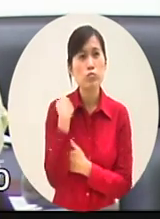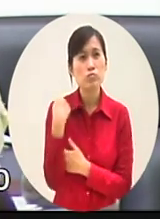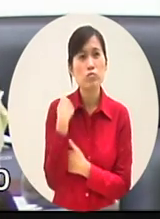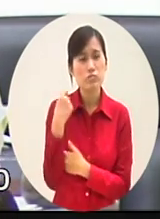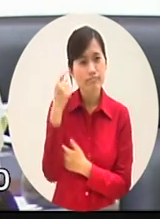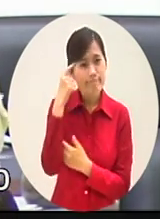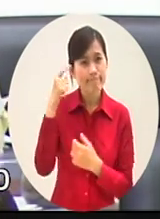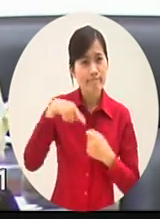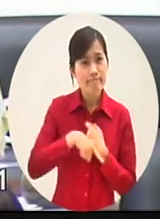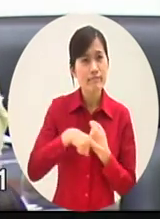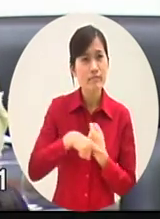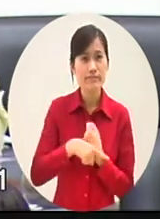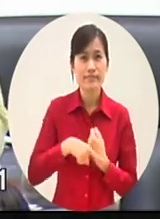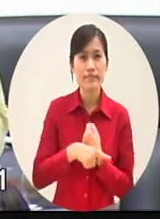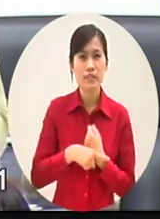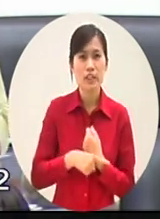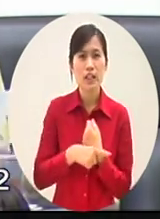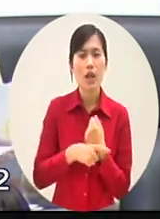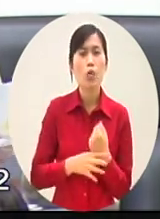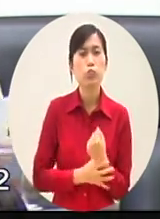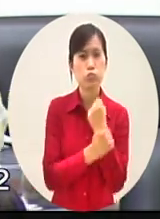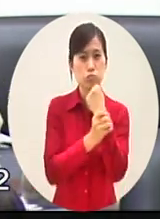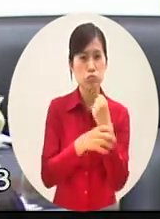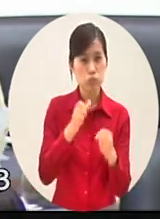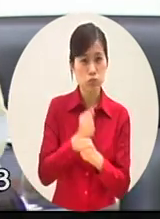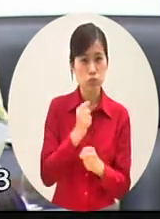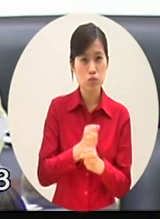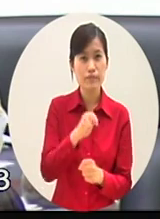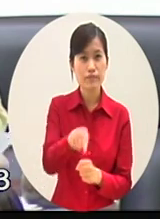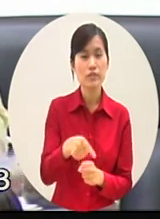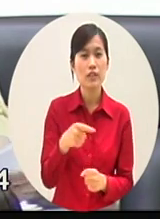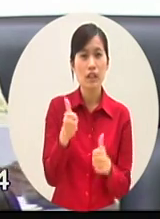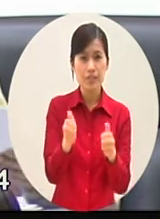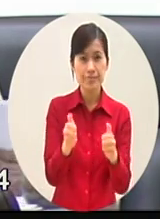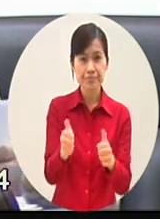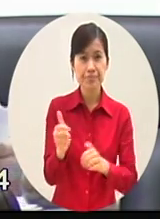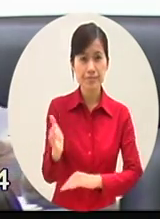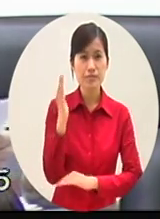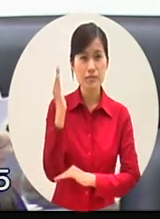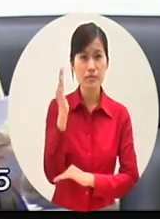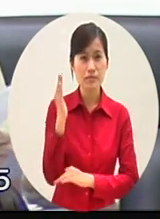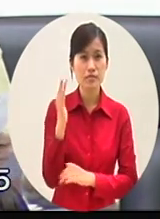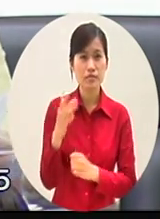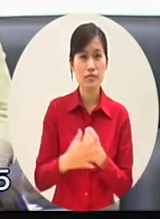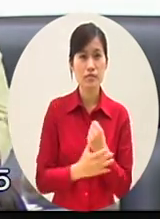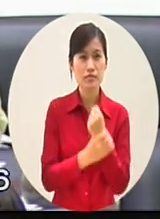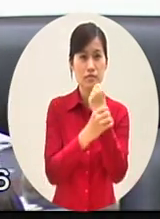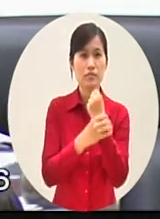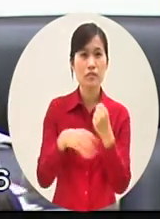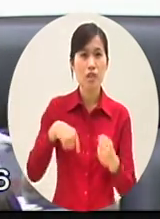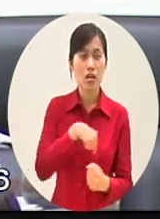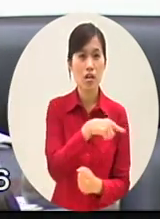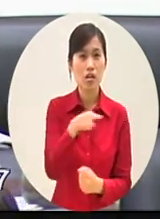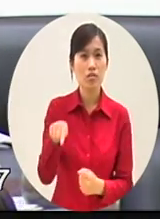思考来执行谢谢我们的市府团队对我们的支持还有